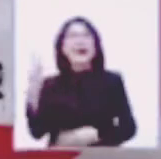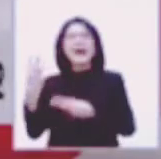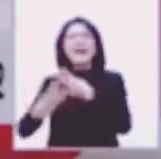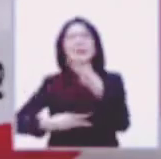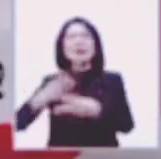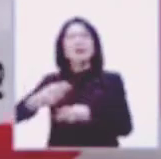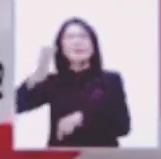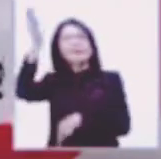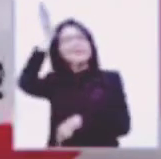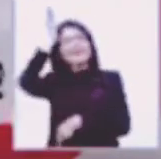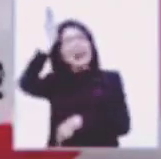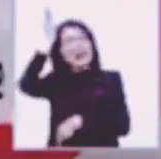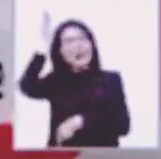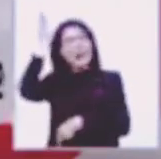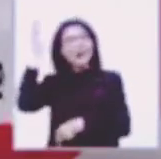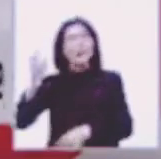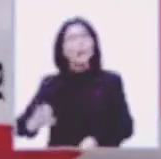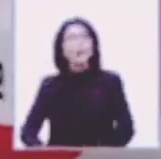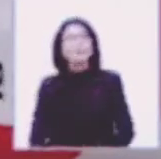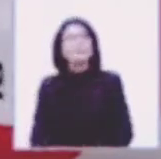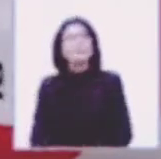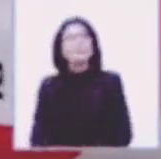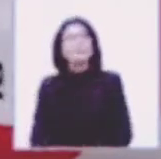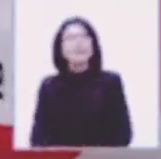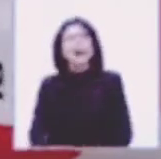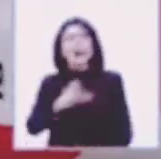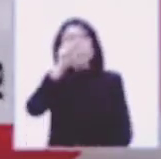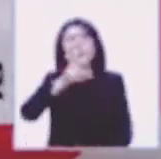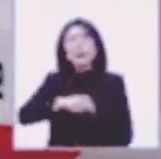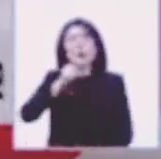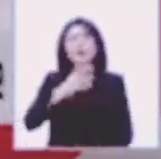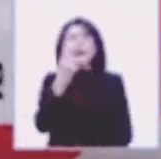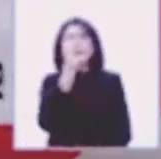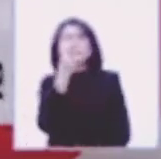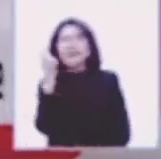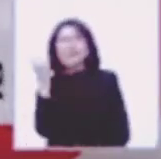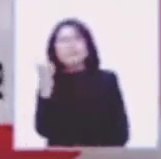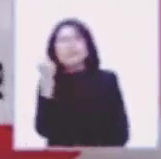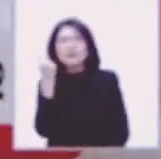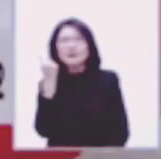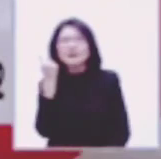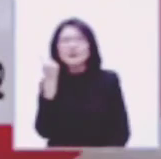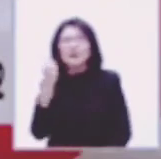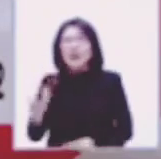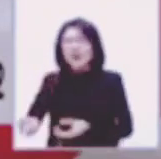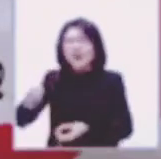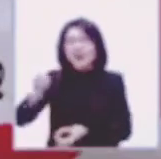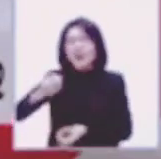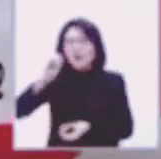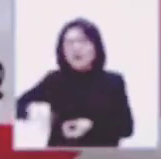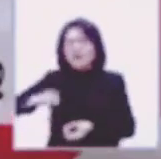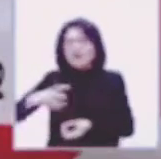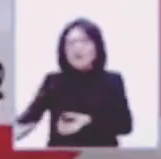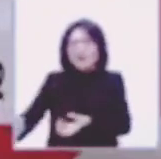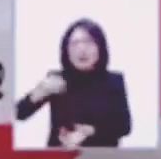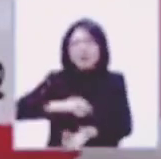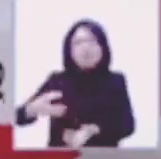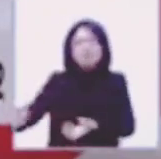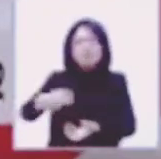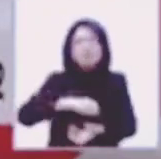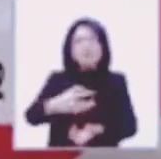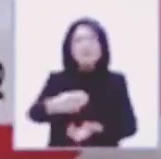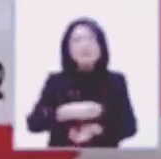ekonomi hijau, ekonomi sirkuler, di mana orang Madura itu tuh yang memunguti sampah-sampah, menguti plastik-plastik